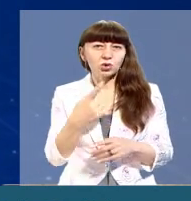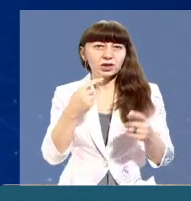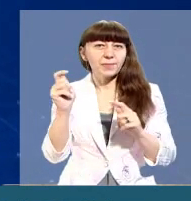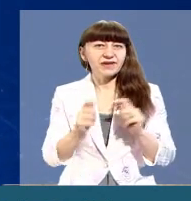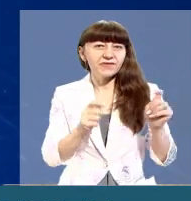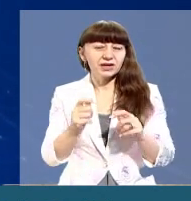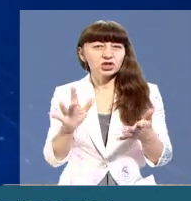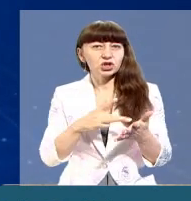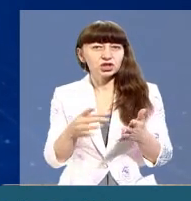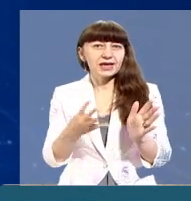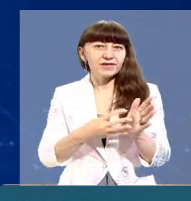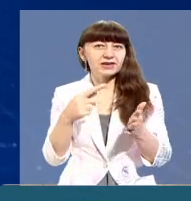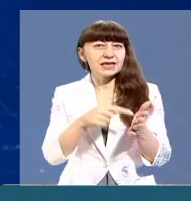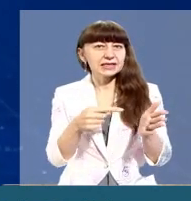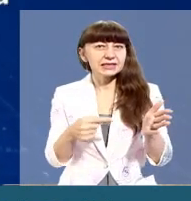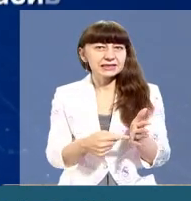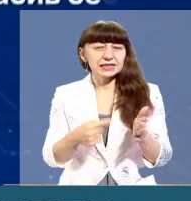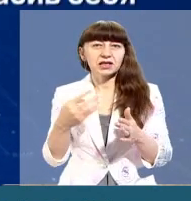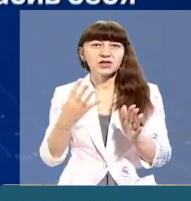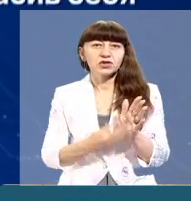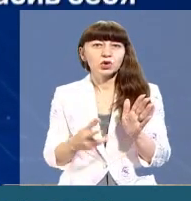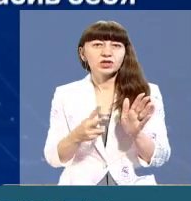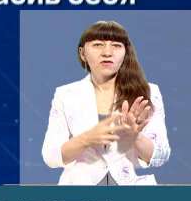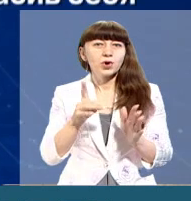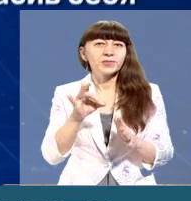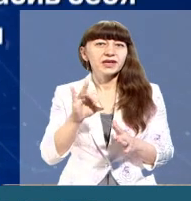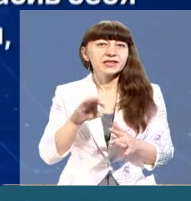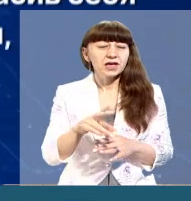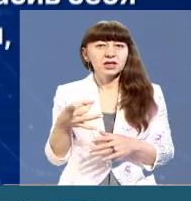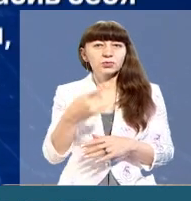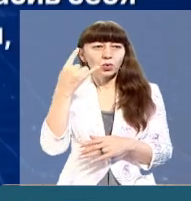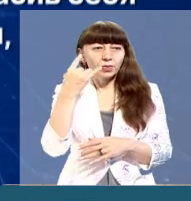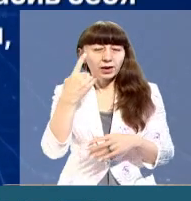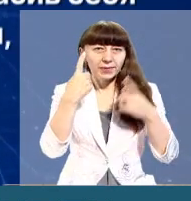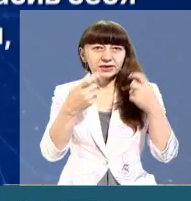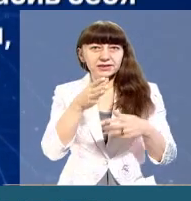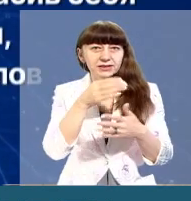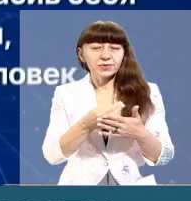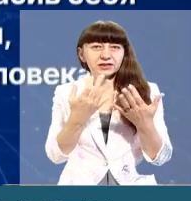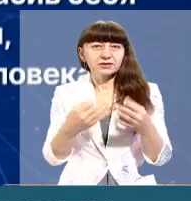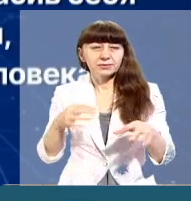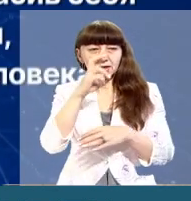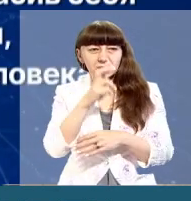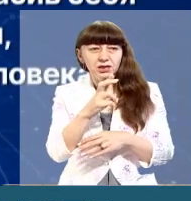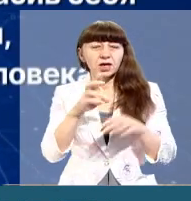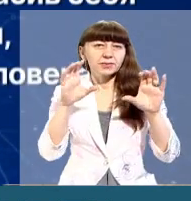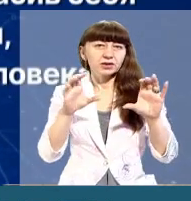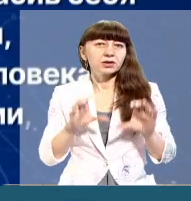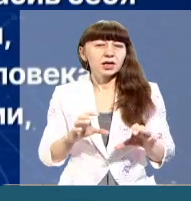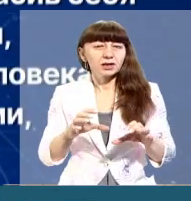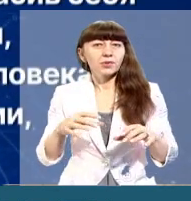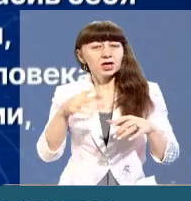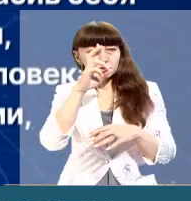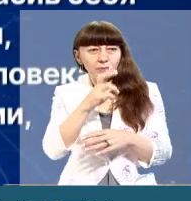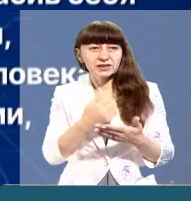референдуме. Насчитывает 9 разделов и 98 статей. Республика Казахстан, провозгласив себя правовым государством, поставила на